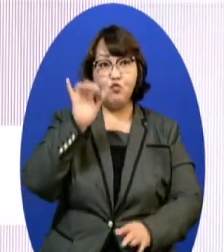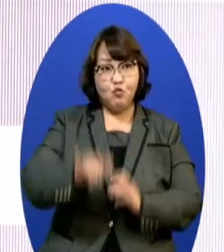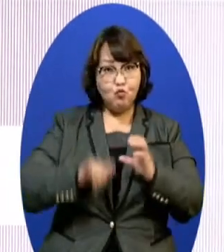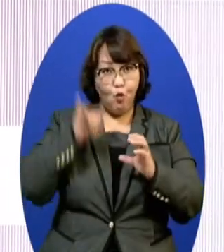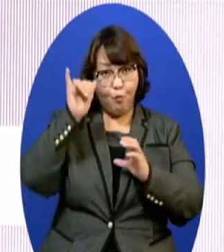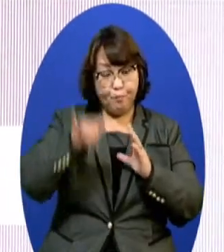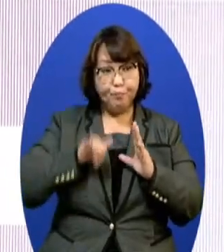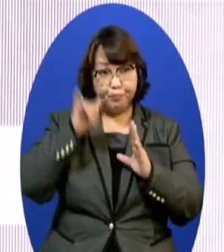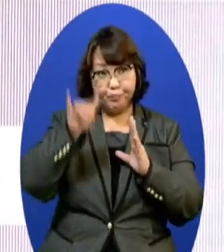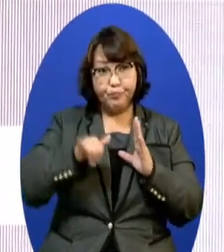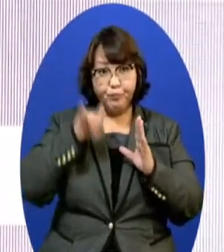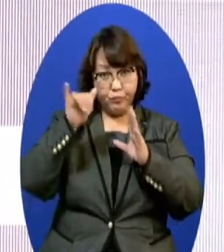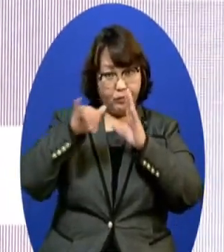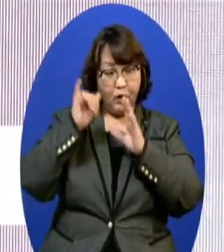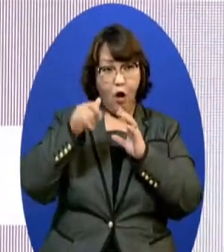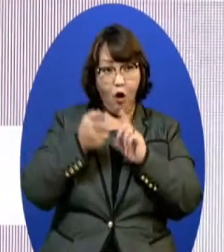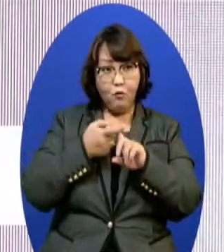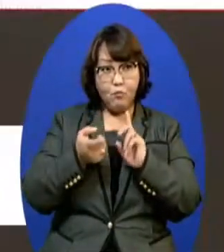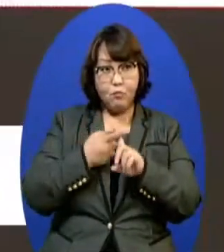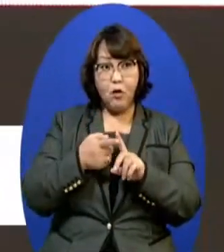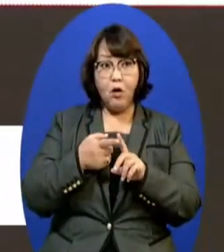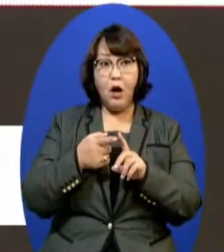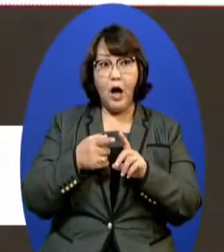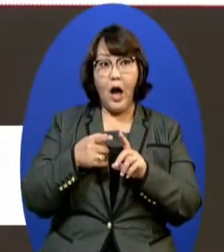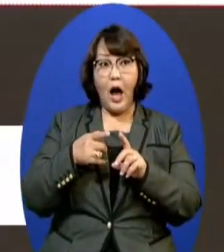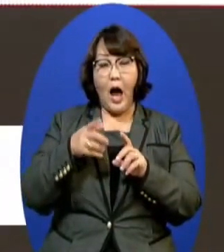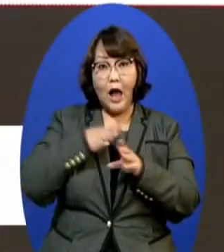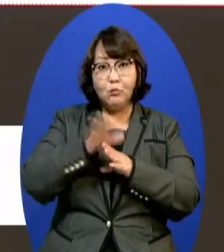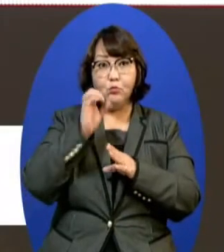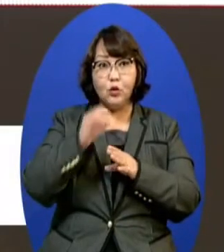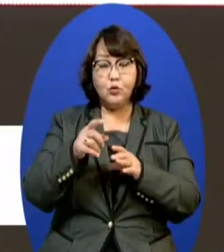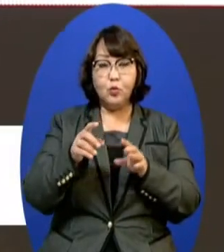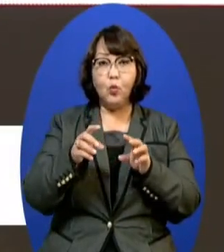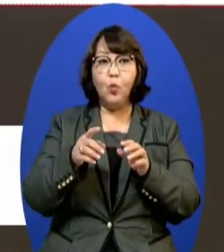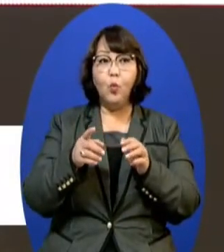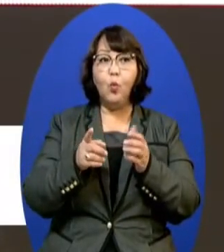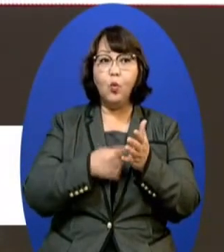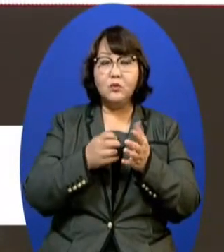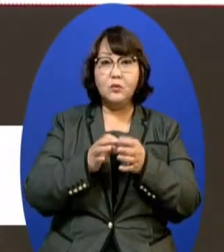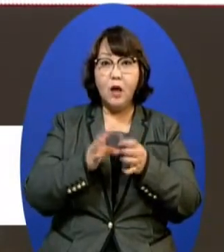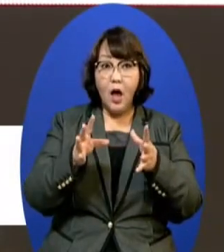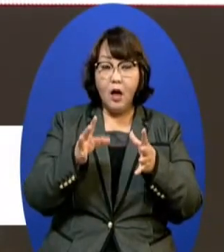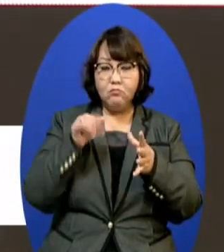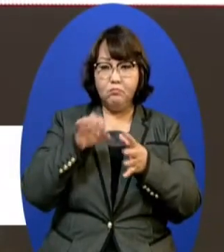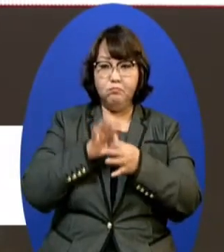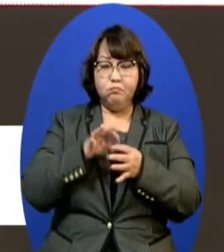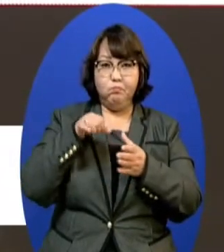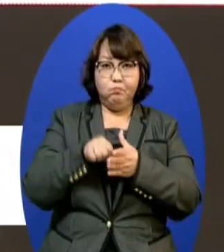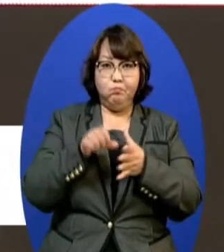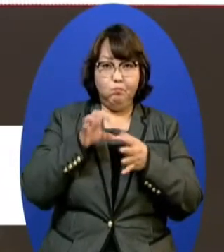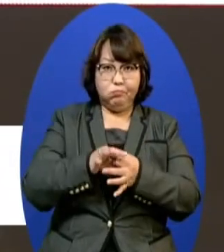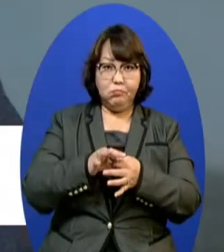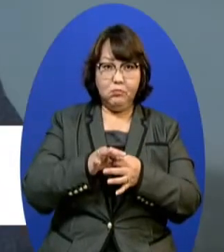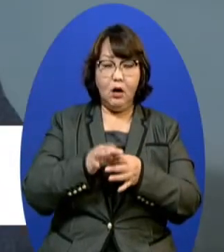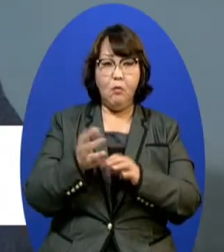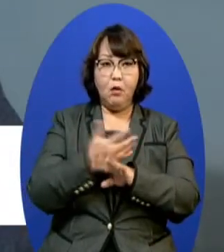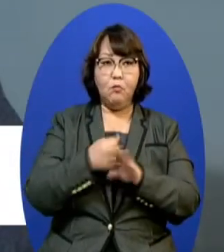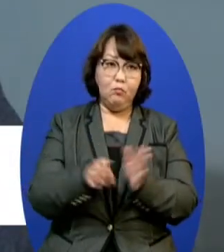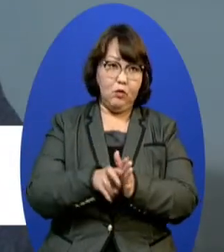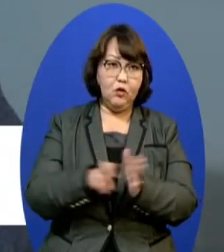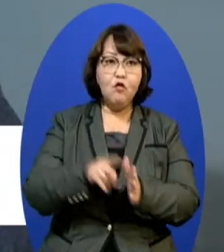тогтоон өөрийн киноны аль биесний хуудсыг баталгаажуулж чадвал тухайн загвар дээр хамгаалагдах боломжтой болох юм а.